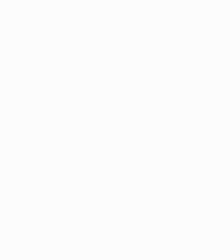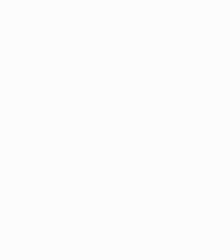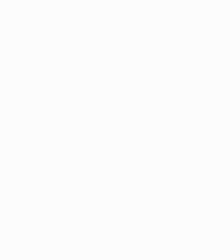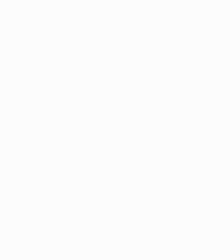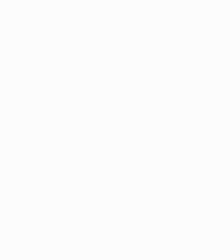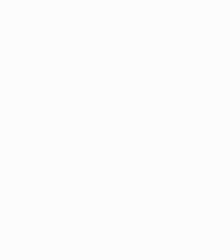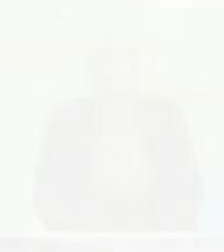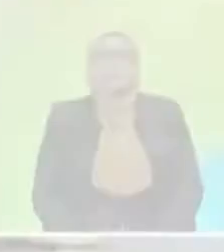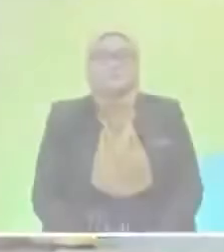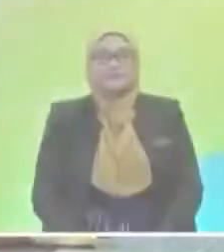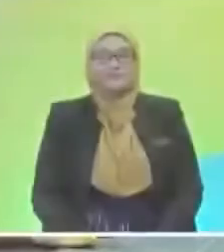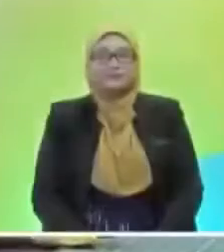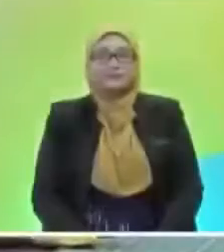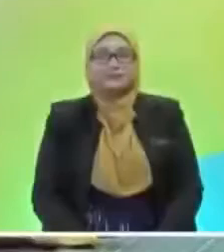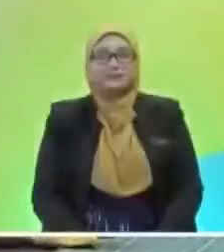KPM.